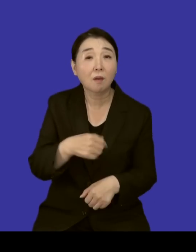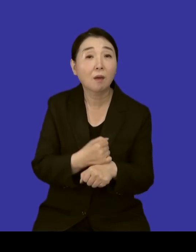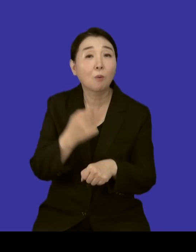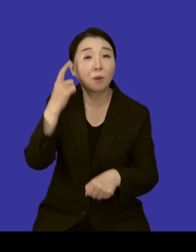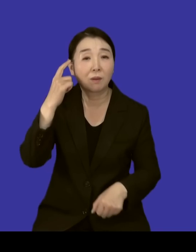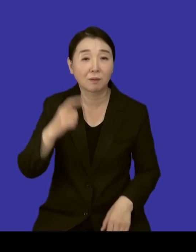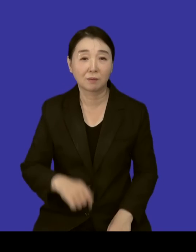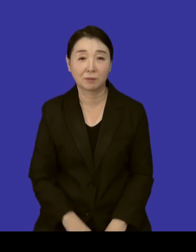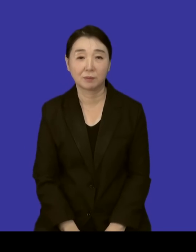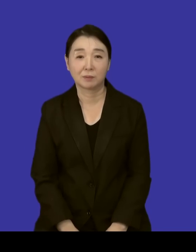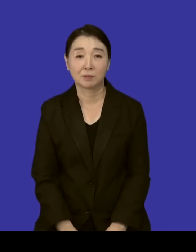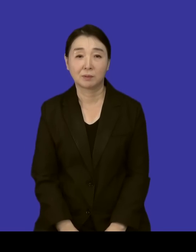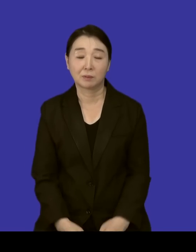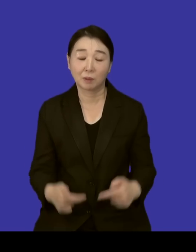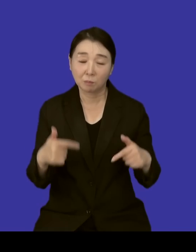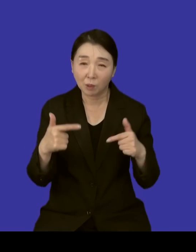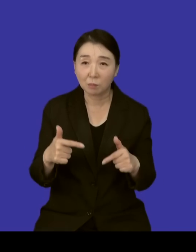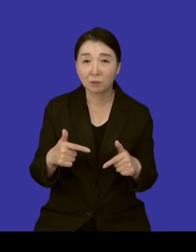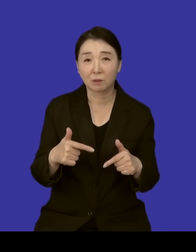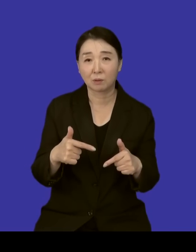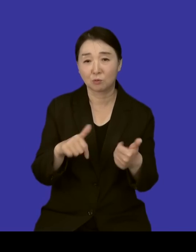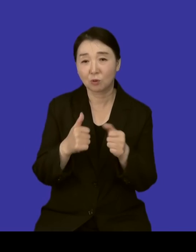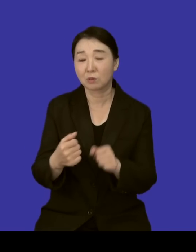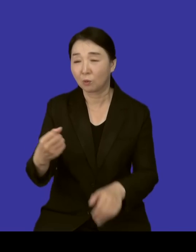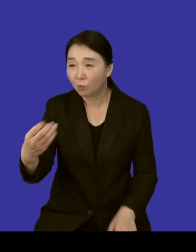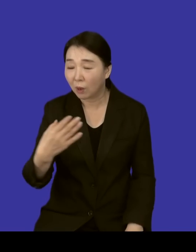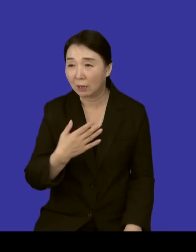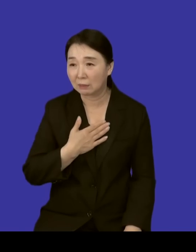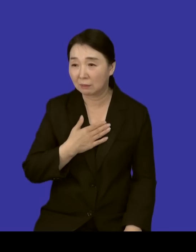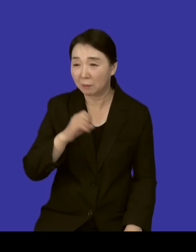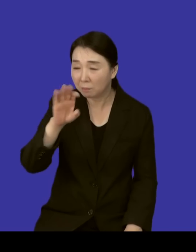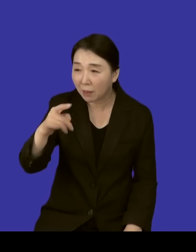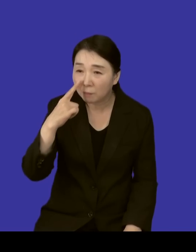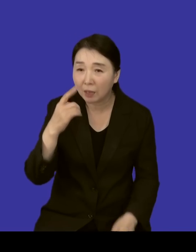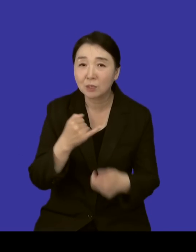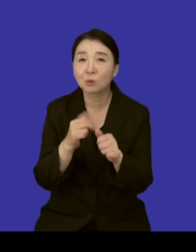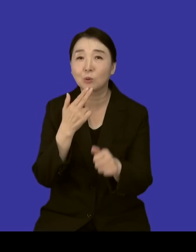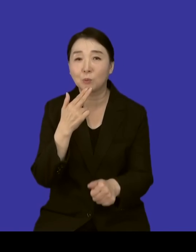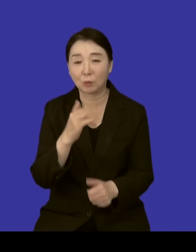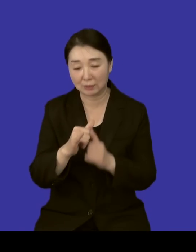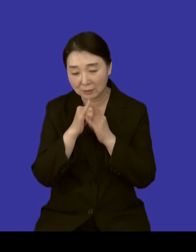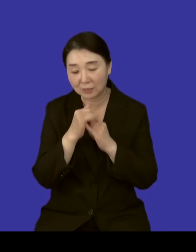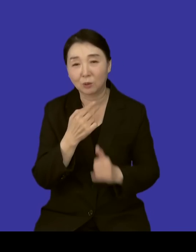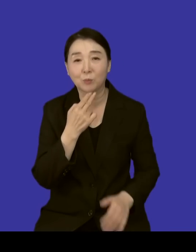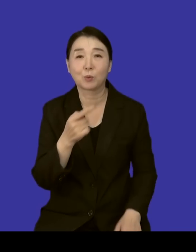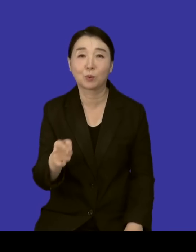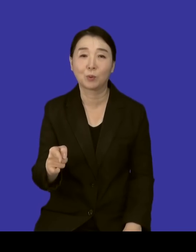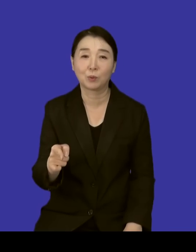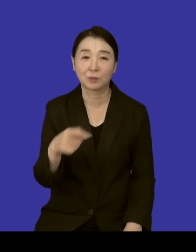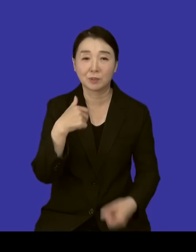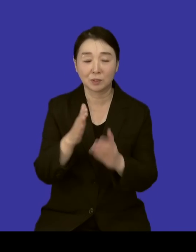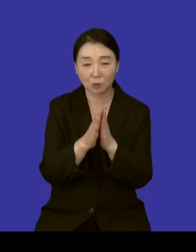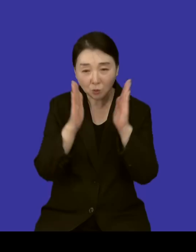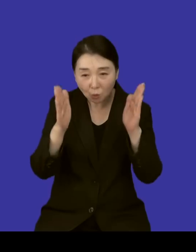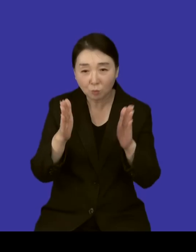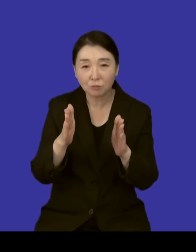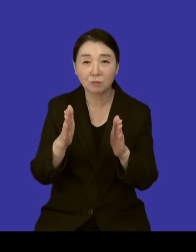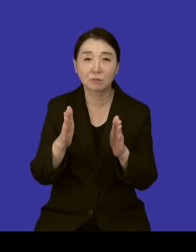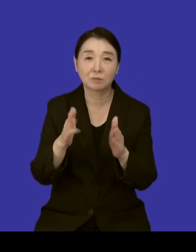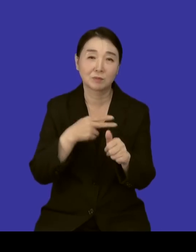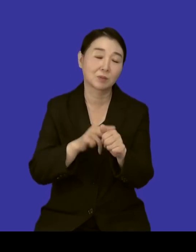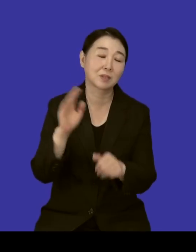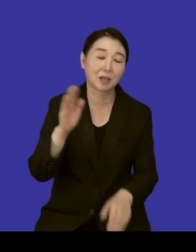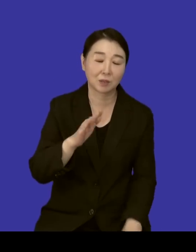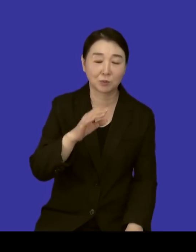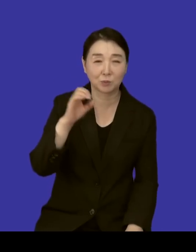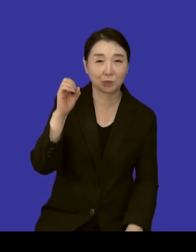네. 그런데 날마다 죽겠다고 하면 내 얘기에 좀 이혼 안 하고 아. 자살 안 하고 성경 공부 선생이 아니에요. 저는. 그러니까